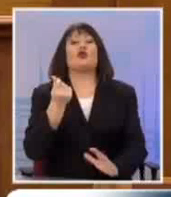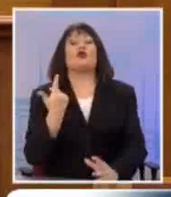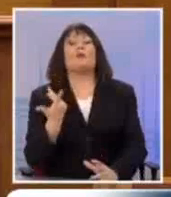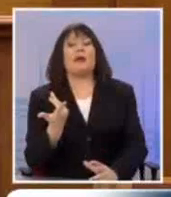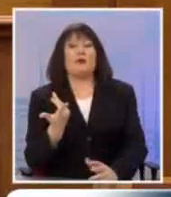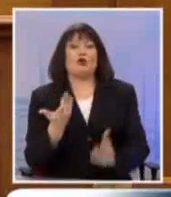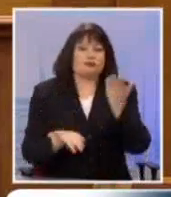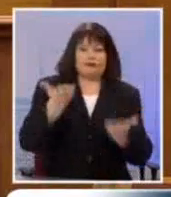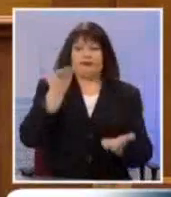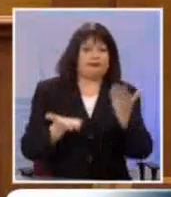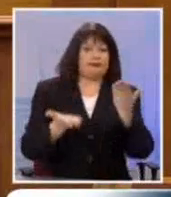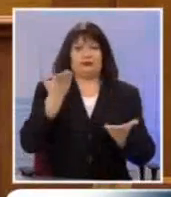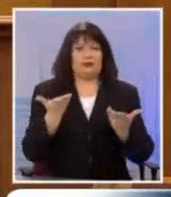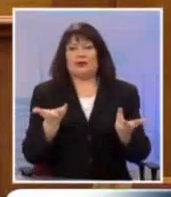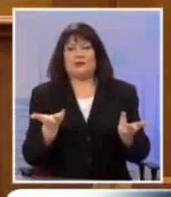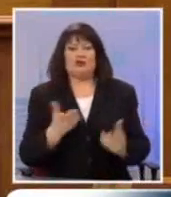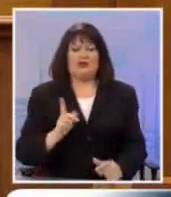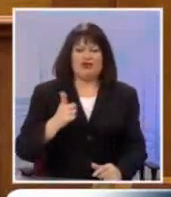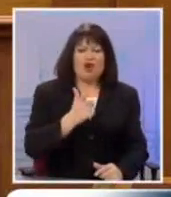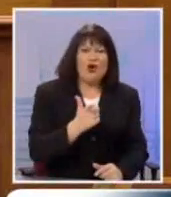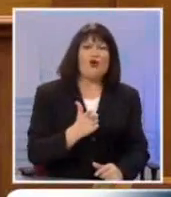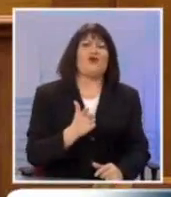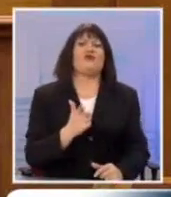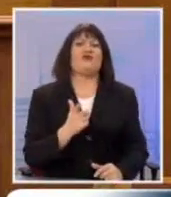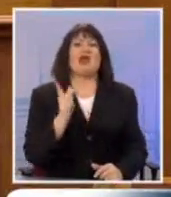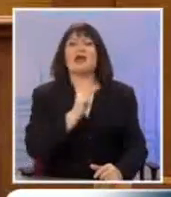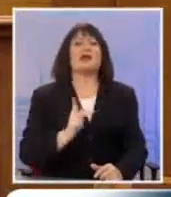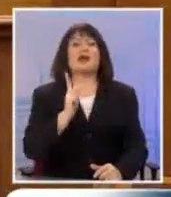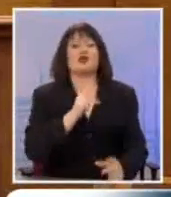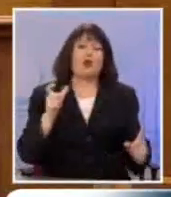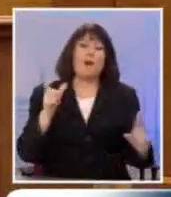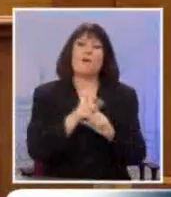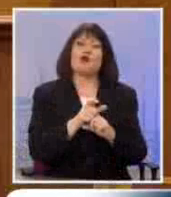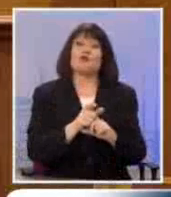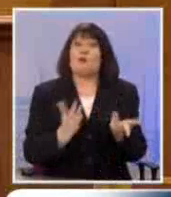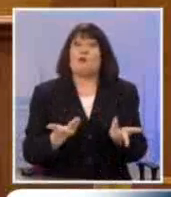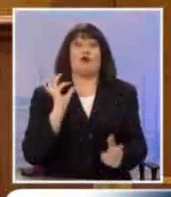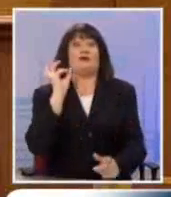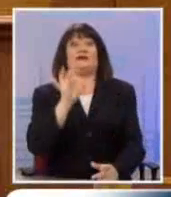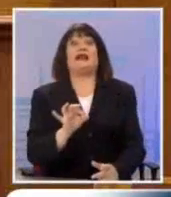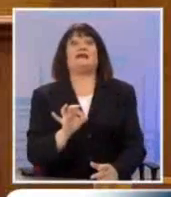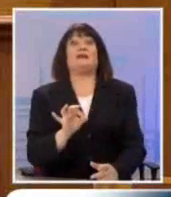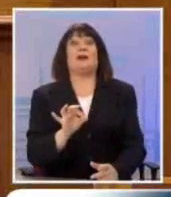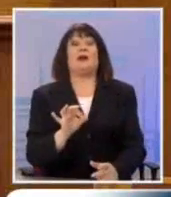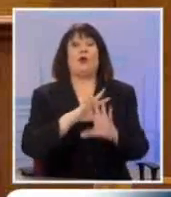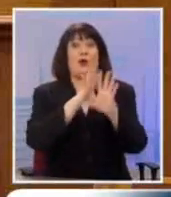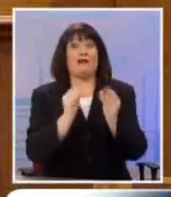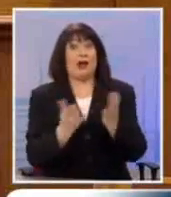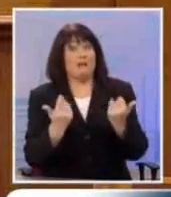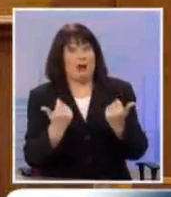τέτοιες ανισότητες και με τέτοια φτώχεια και με τέτοιο κοινωνικό αποκλεισμό χωρίς αυτά τα